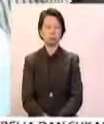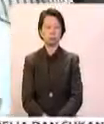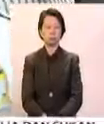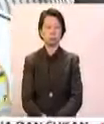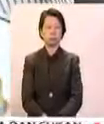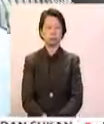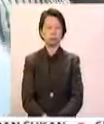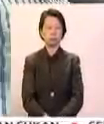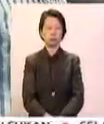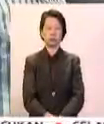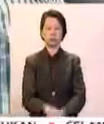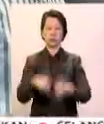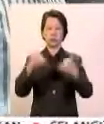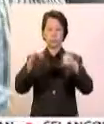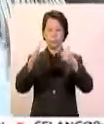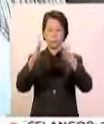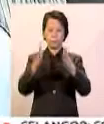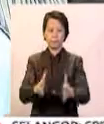Pemain saya